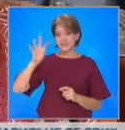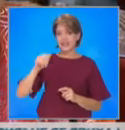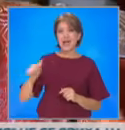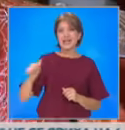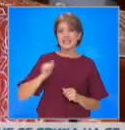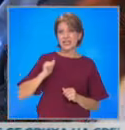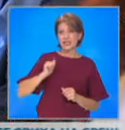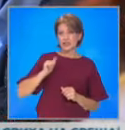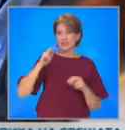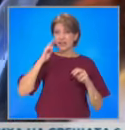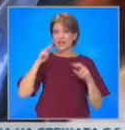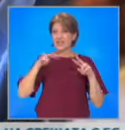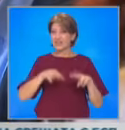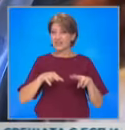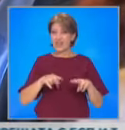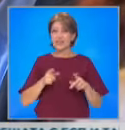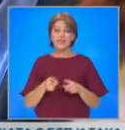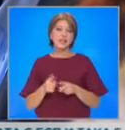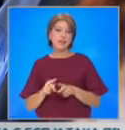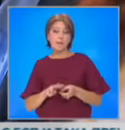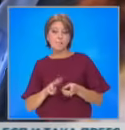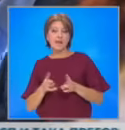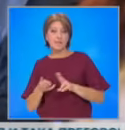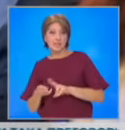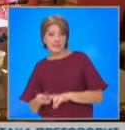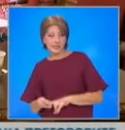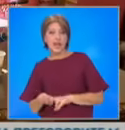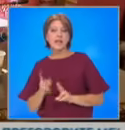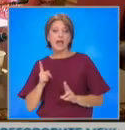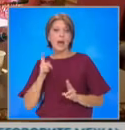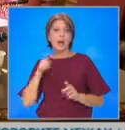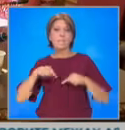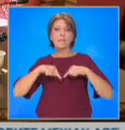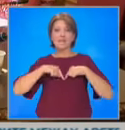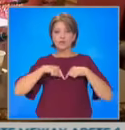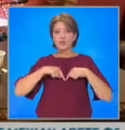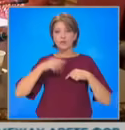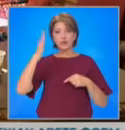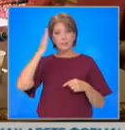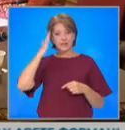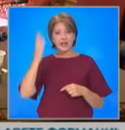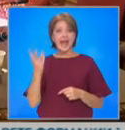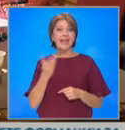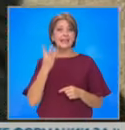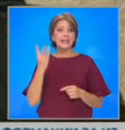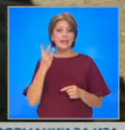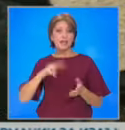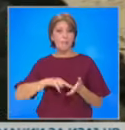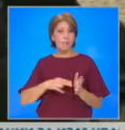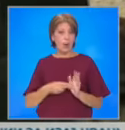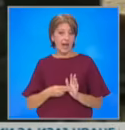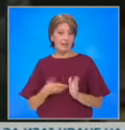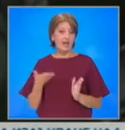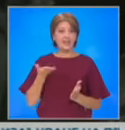на свидетели по наказателни производства да се премести под шапката на Правосъдното министерство. Трите законопроекта, внесени от Има такъв народ,